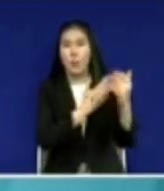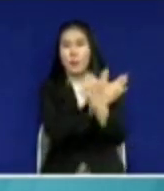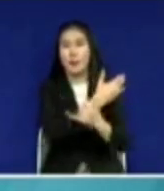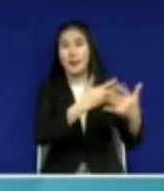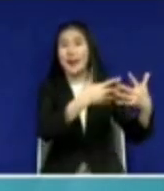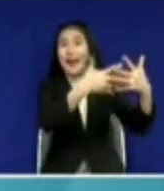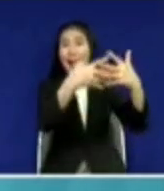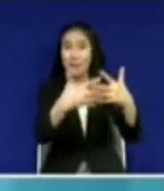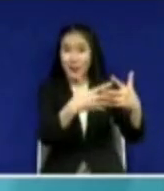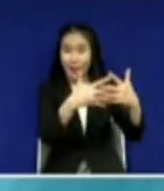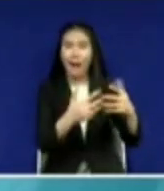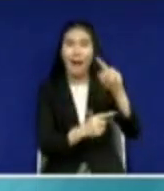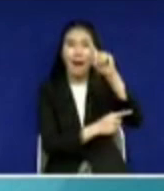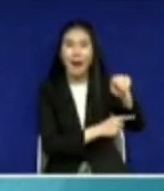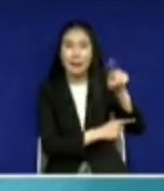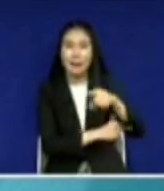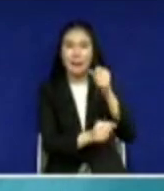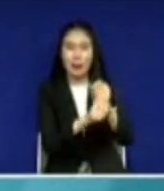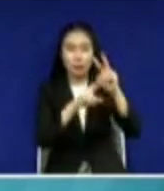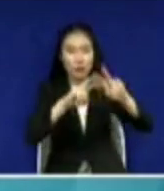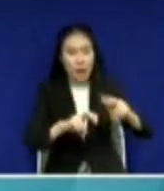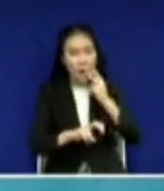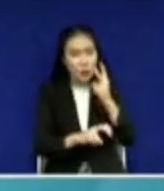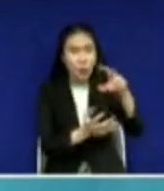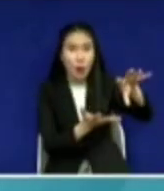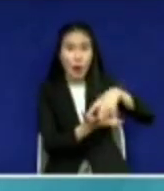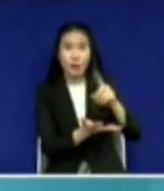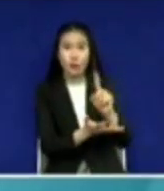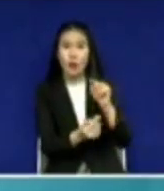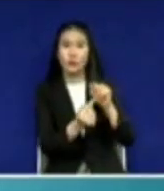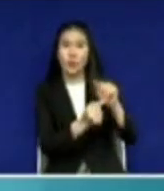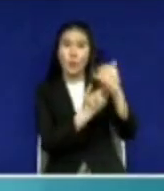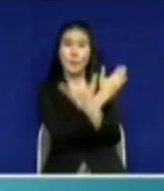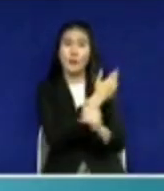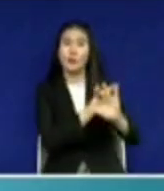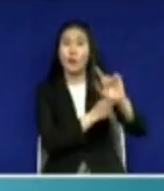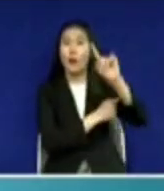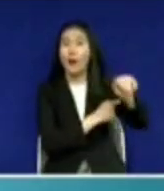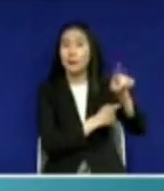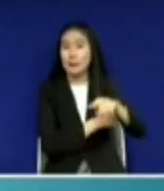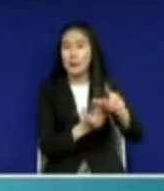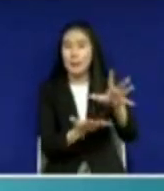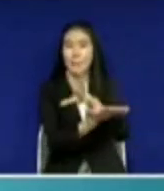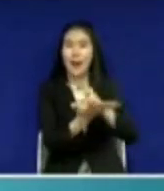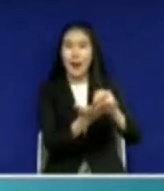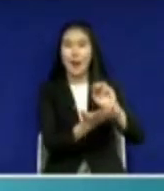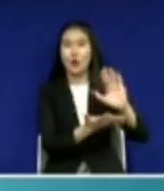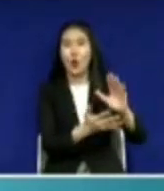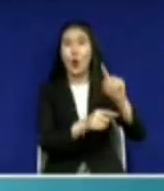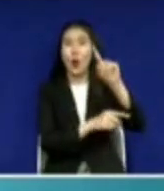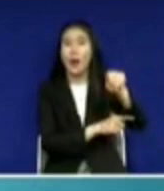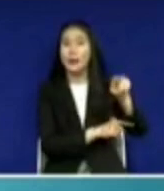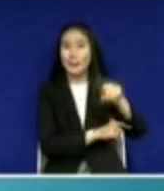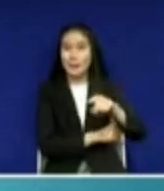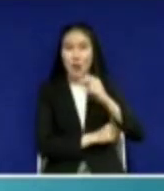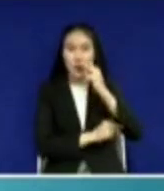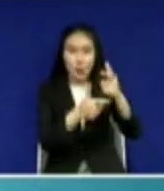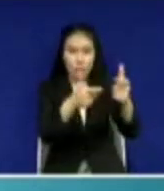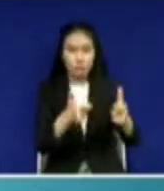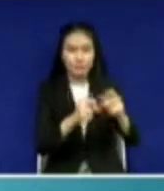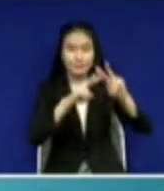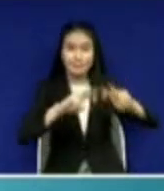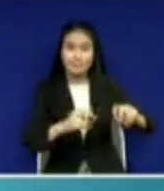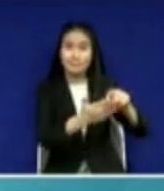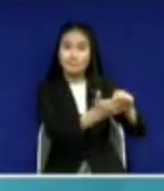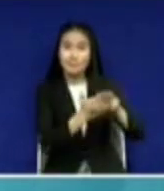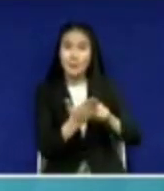ฐอเมริกาค่ะโดยรายงานแรกมาจากประเทศอังกฤษนะคะของมหาวิทยาลัย Imperial College of London ค่ะพบว่ามาตร